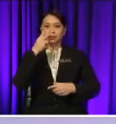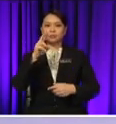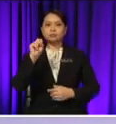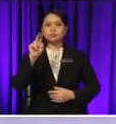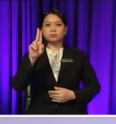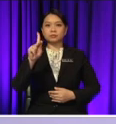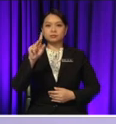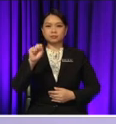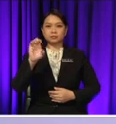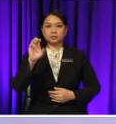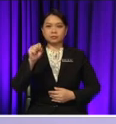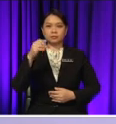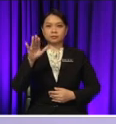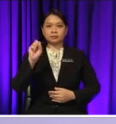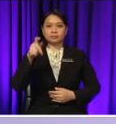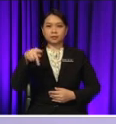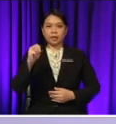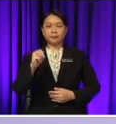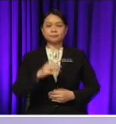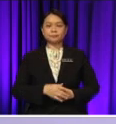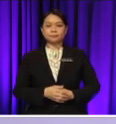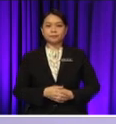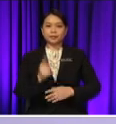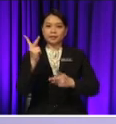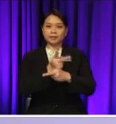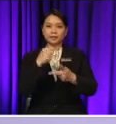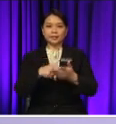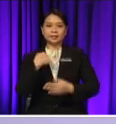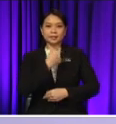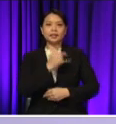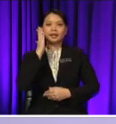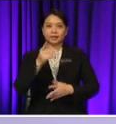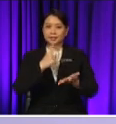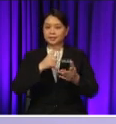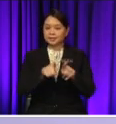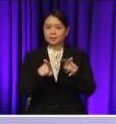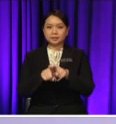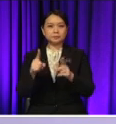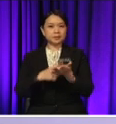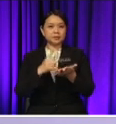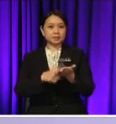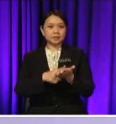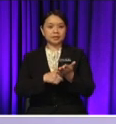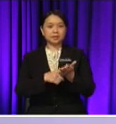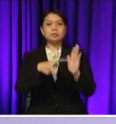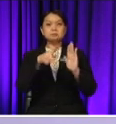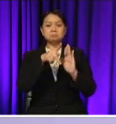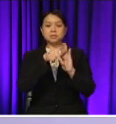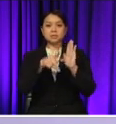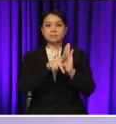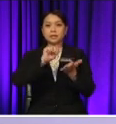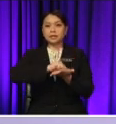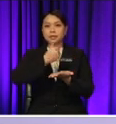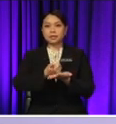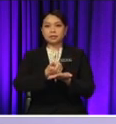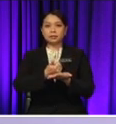saya untuk episode kali ini kita akan sama-sama membincangkan bagi mata pelajaran prinsip perekonomian untuk Kita